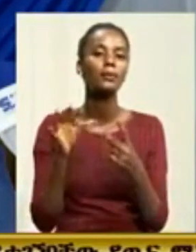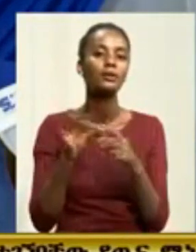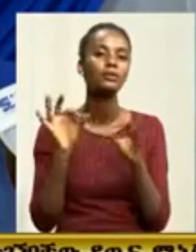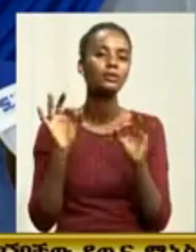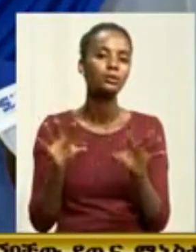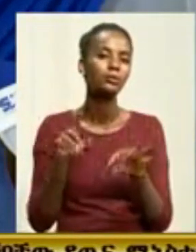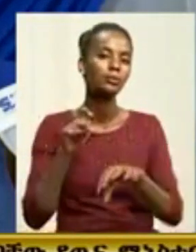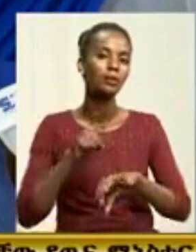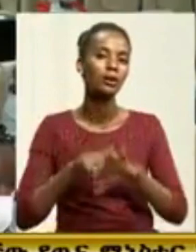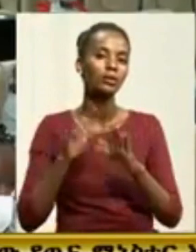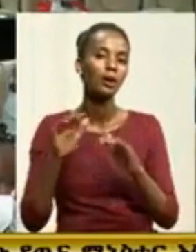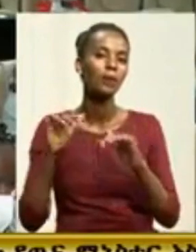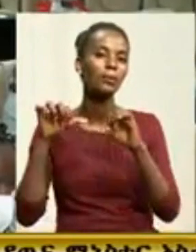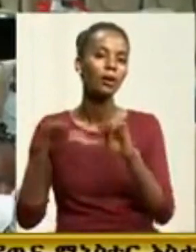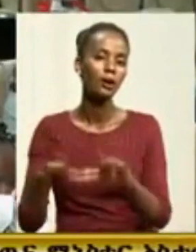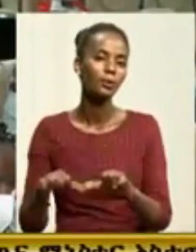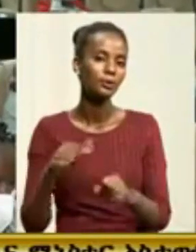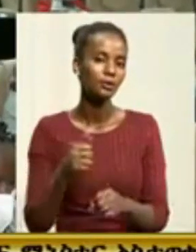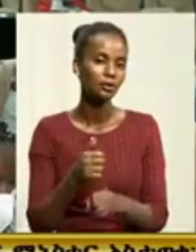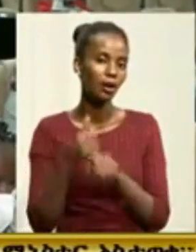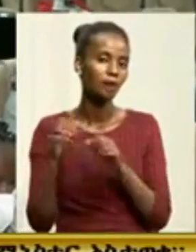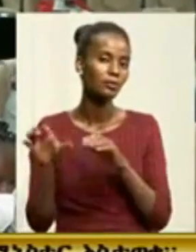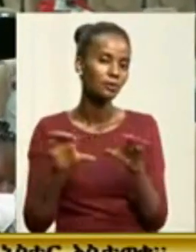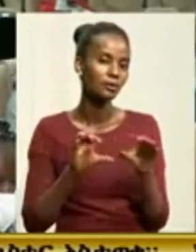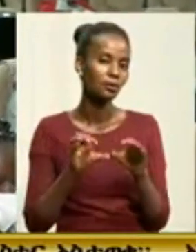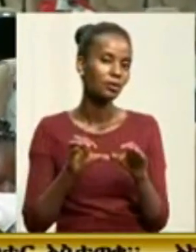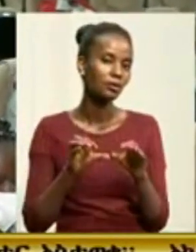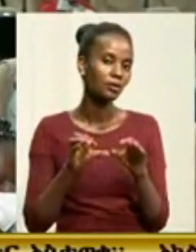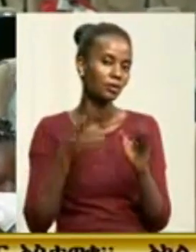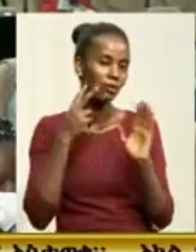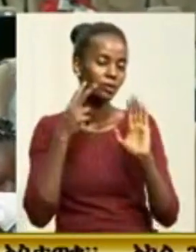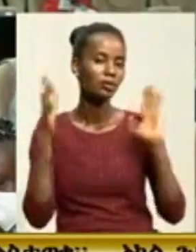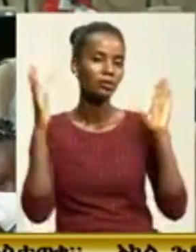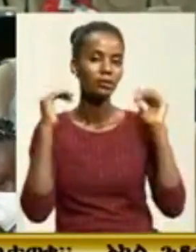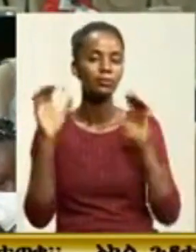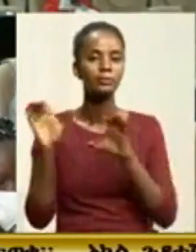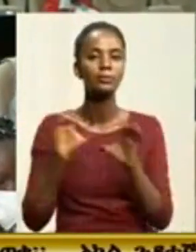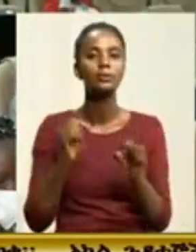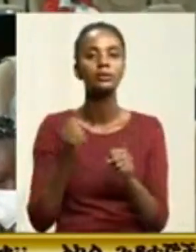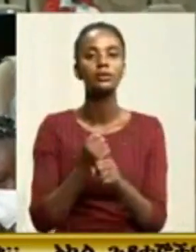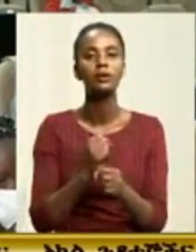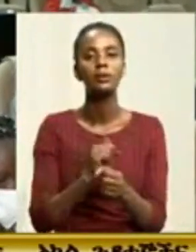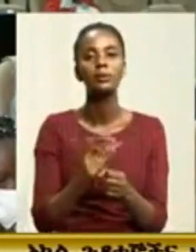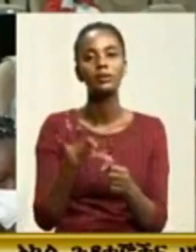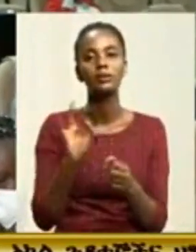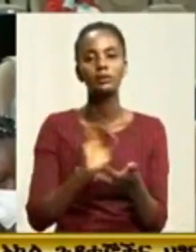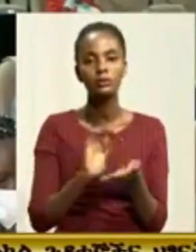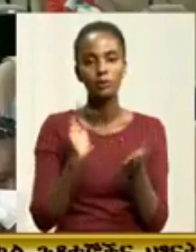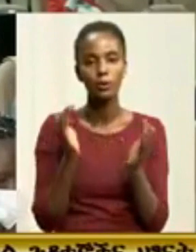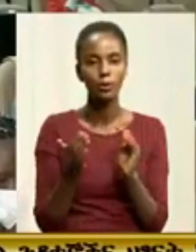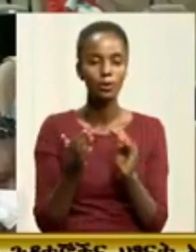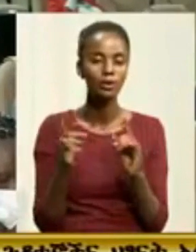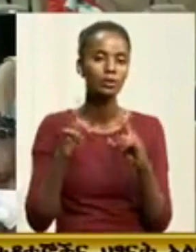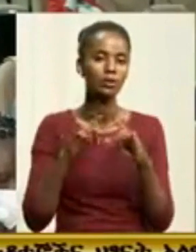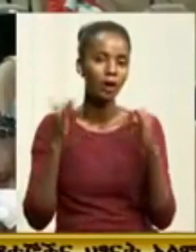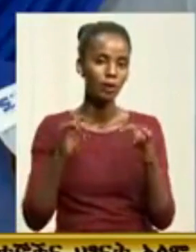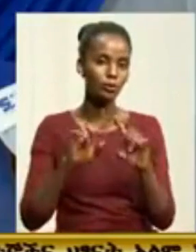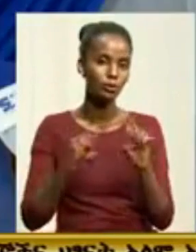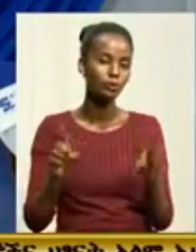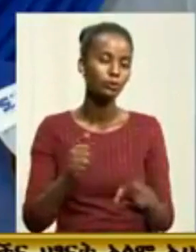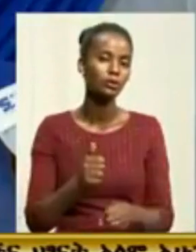ደግሞ በጊዜያዊ ማቆያ ድጋፍ እንዲደረግላቸው ታሳቢ በማድረግ የተሰራ የሚገኝ ሲሆን እስካሁን ልዩ